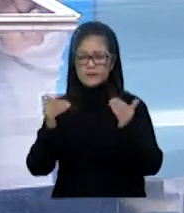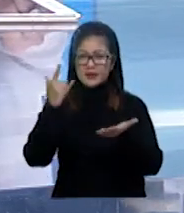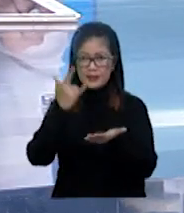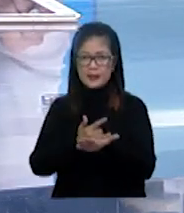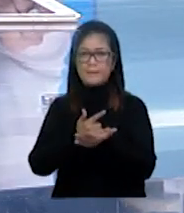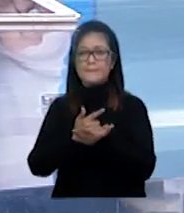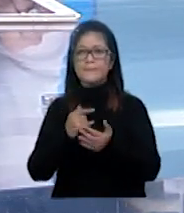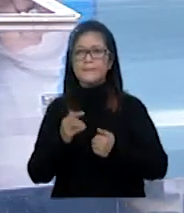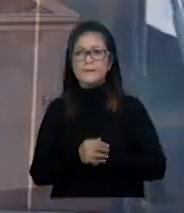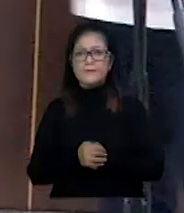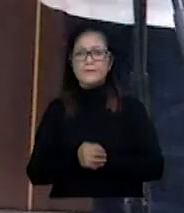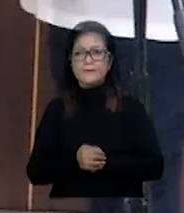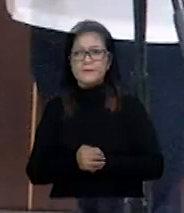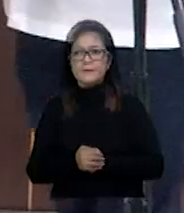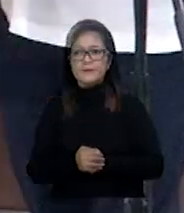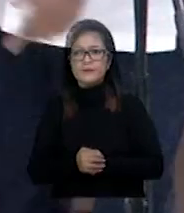ditetapkan